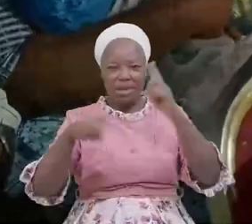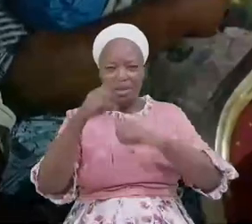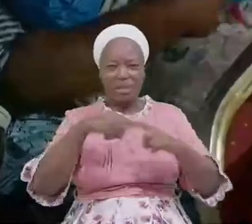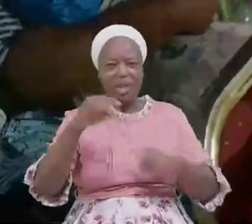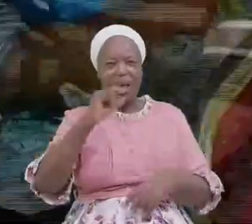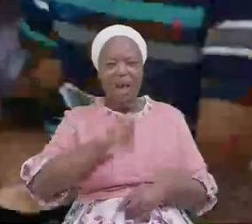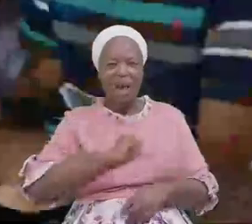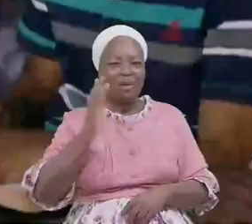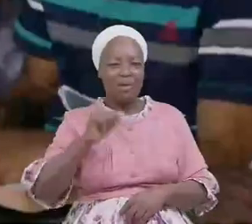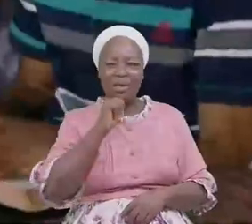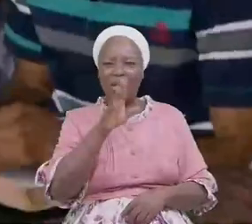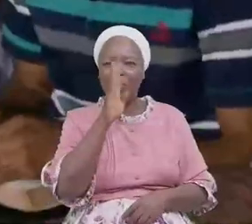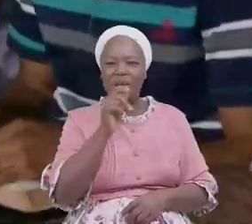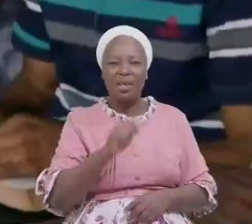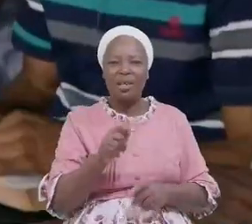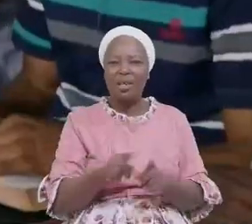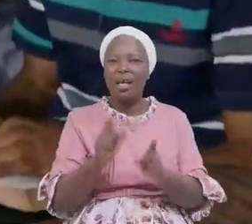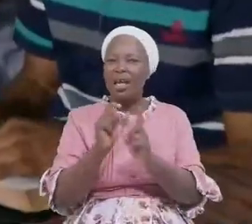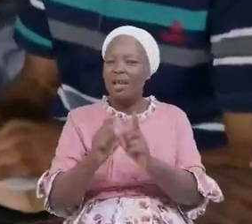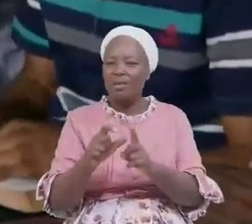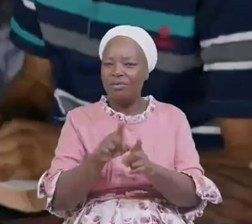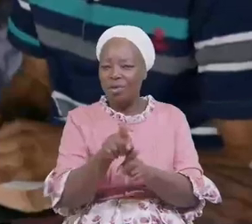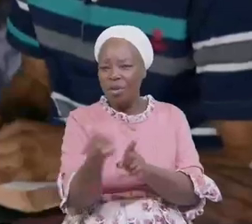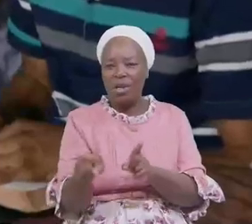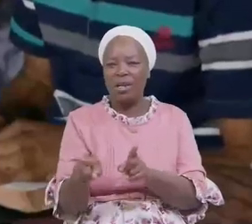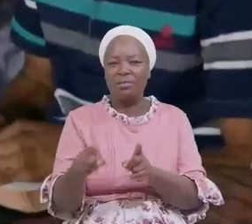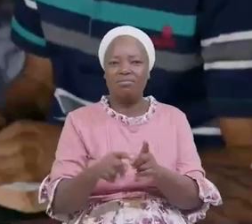Je ne serai pas dans un coin en train de critiquer.